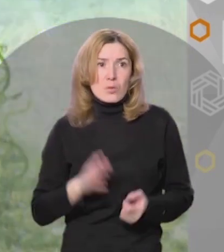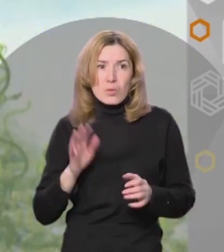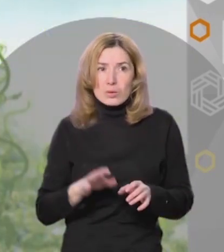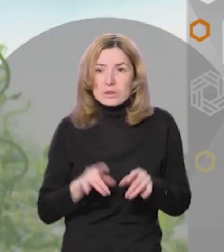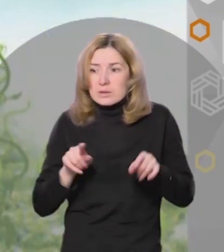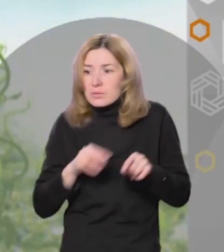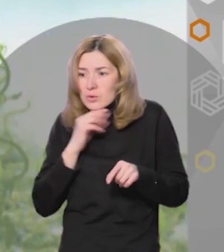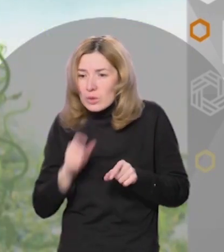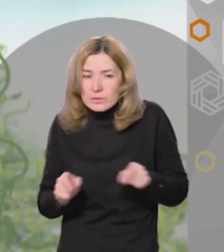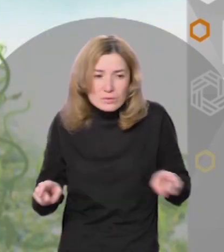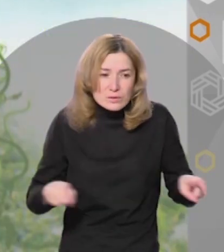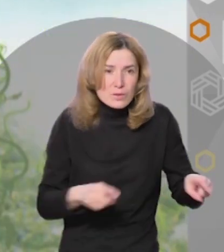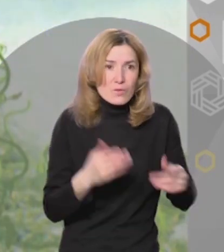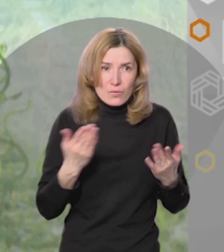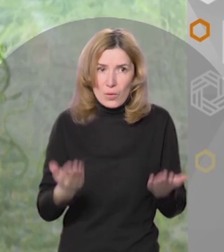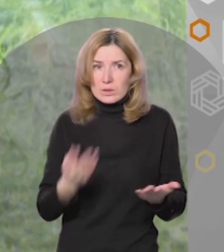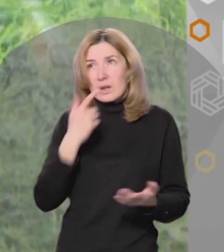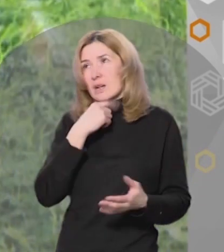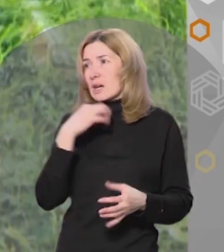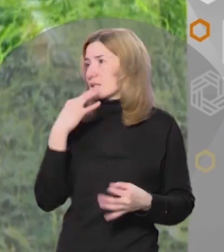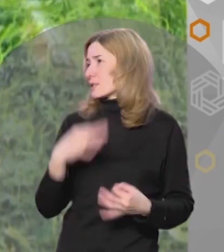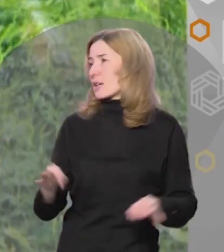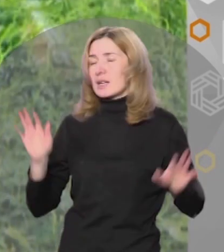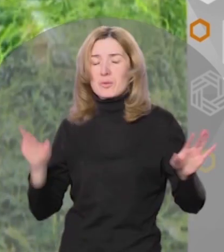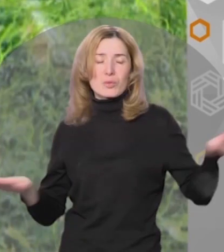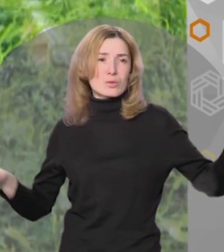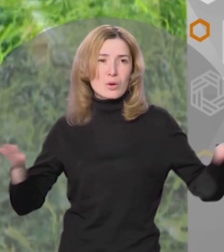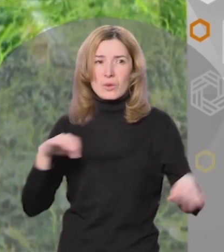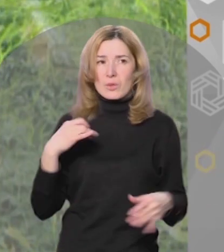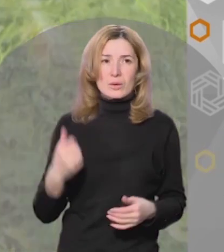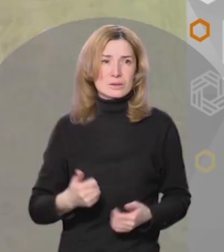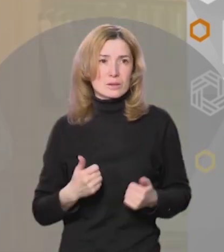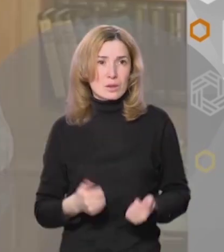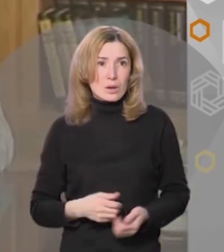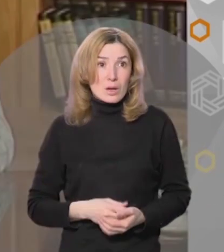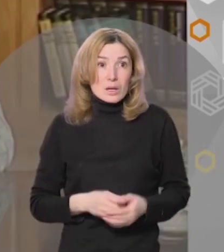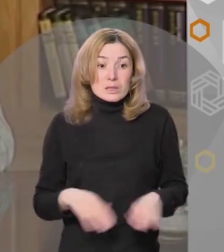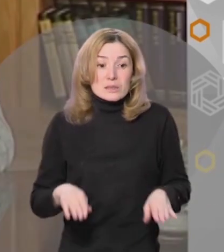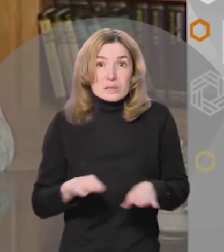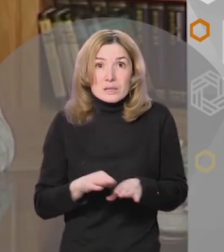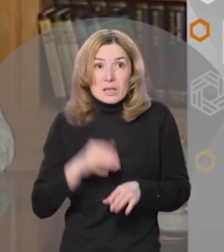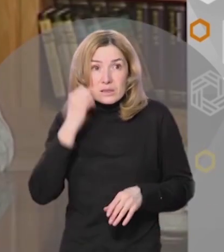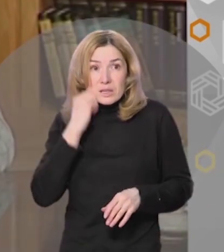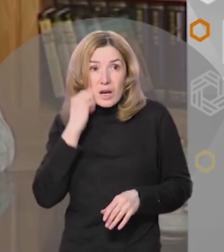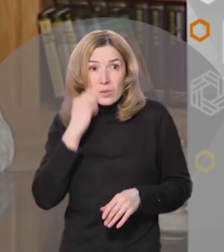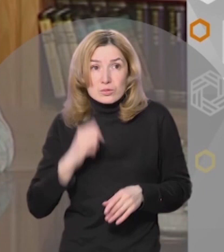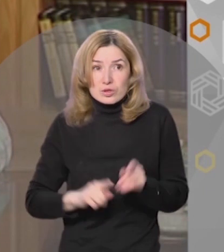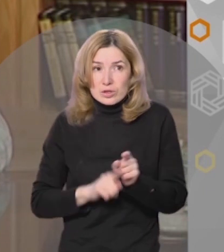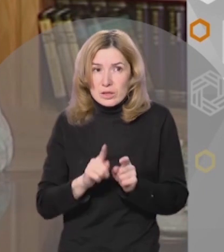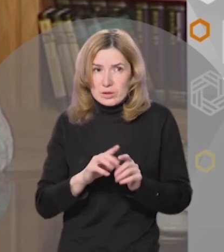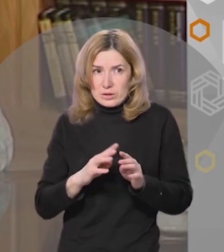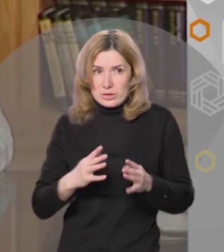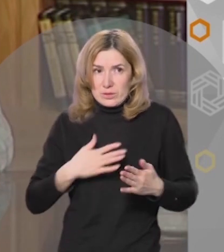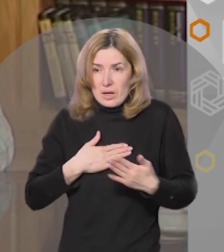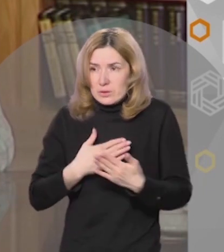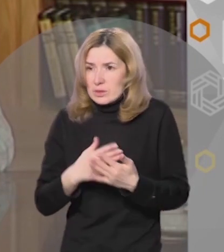Будут прыгать лягушки. Вот красота-то будет! И старушка стала обходить